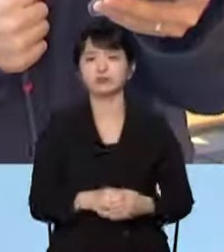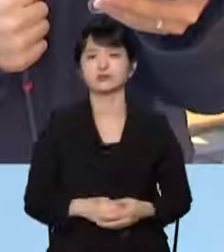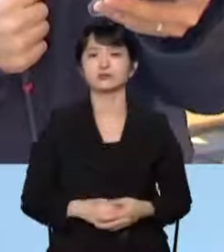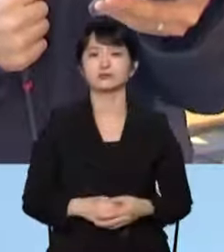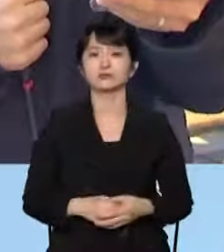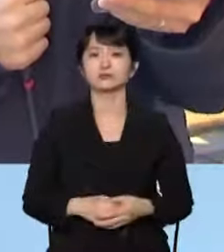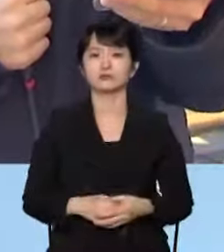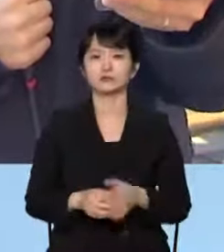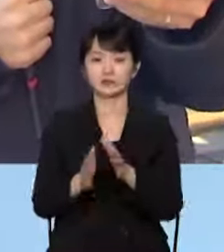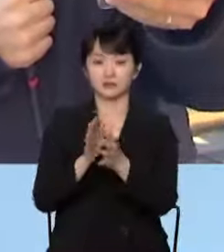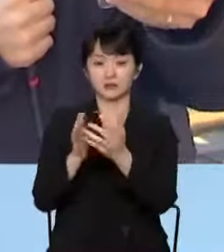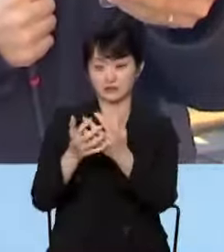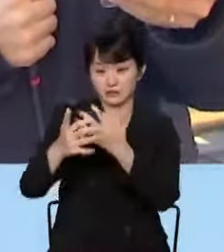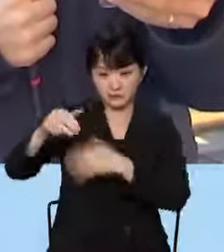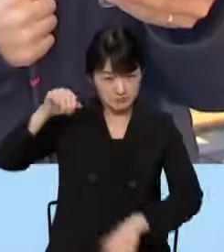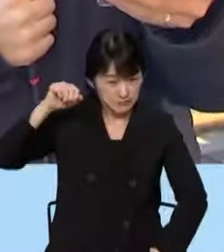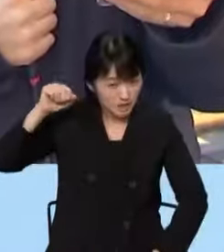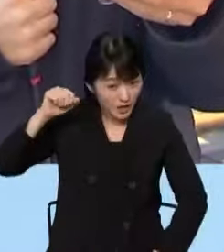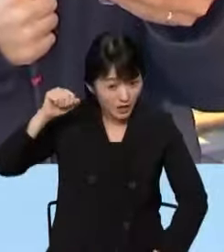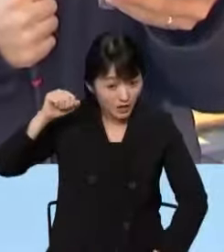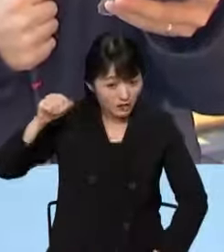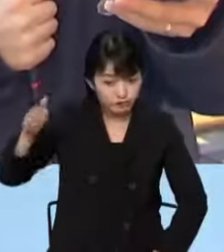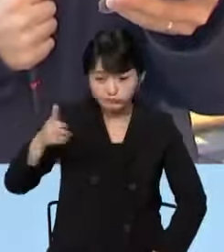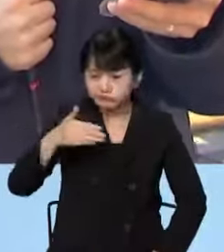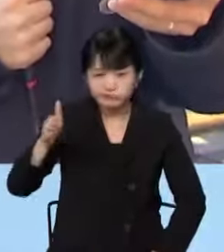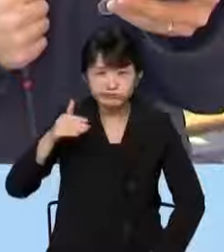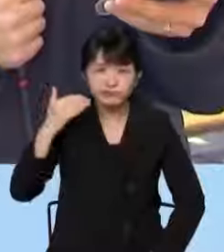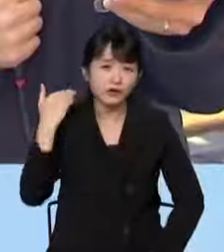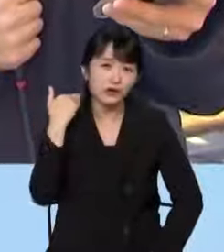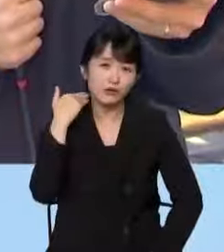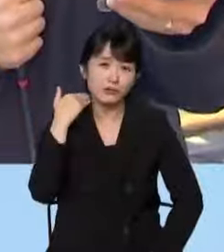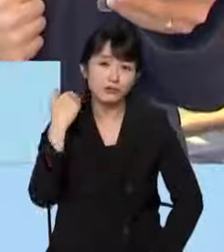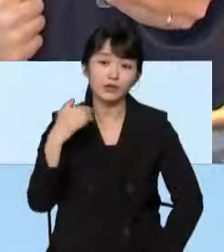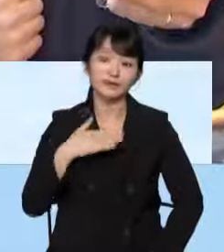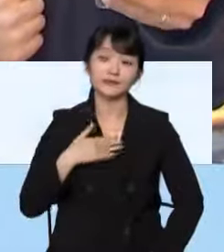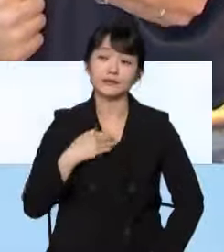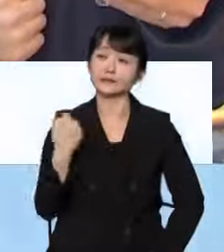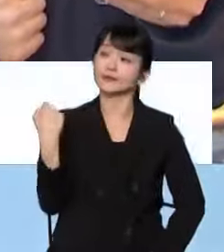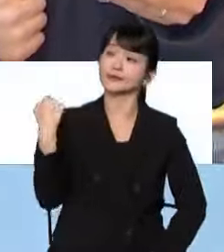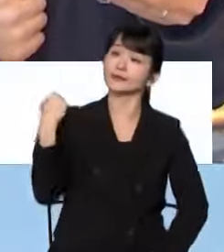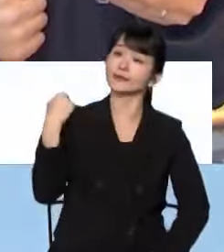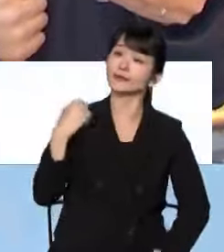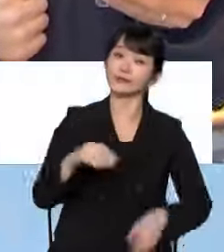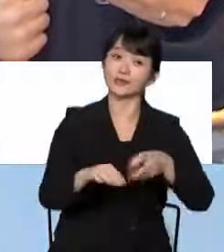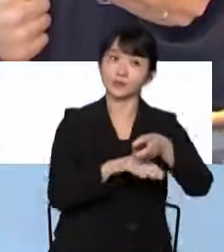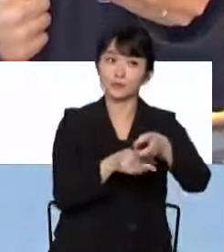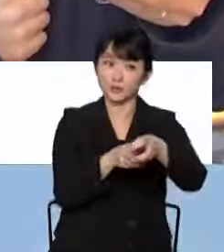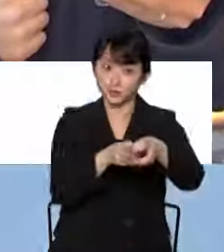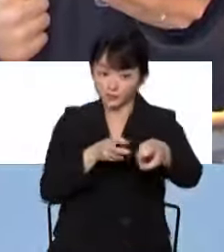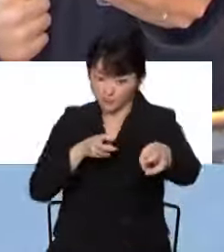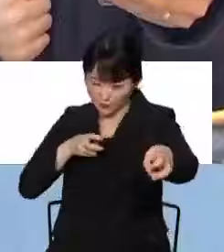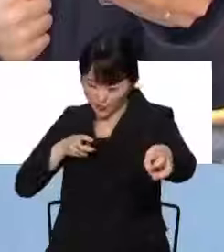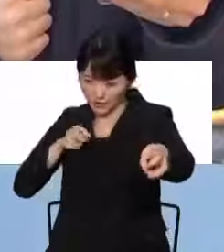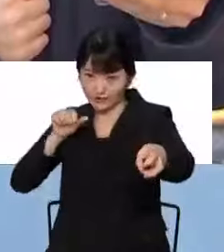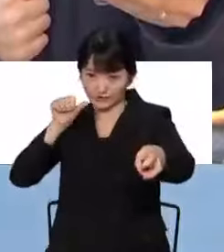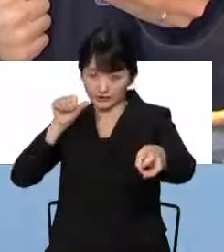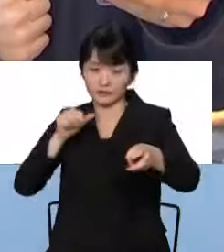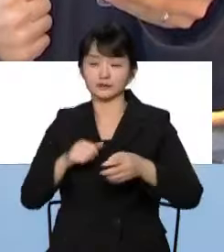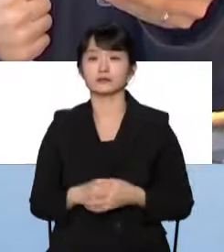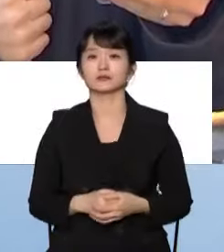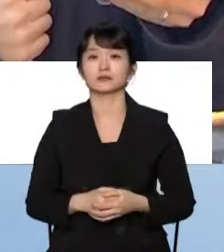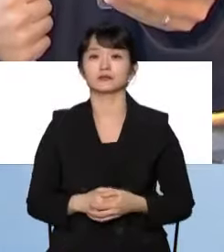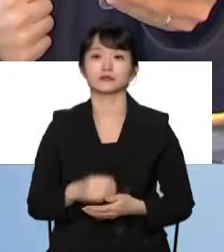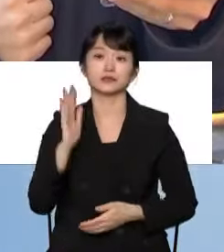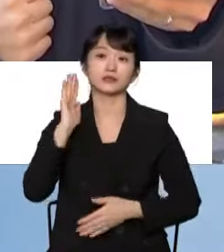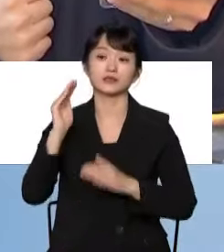아직까지는 뭐 시위대나 지지자들의 모습이 따로 보이지는 않지만요. 제 뒤로 차벽 5대 정도가 있습니다. 그리고 이곳 대통령